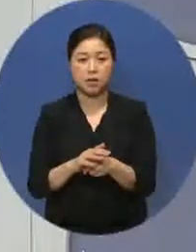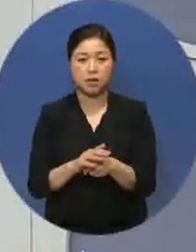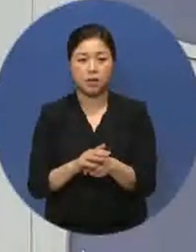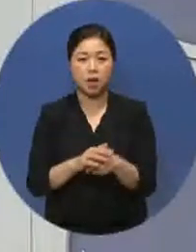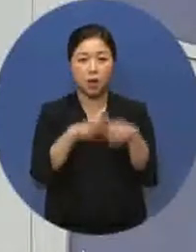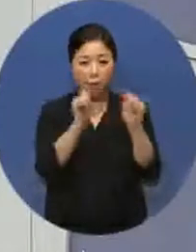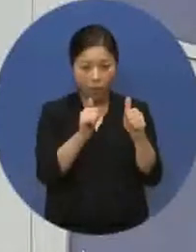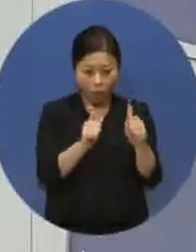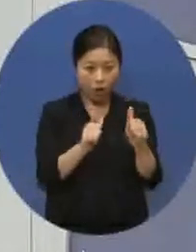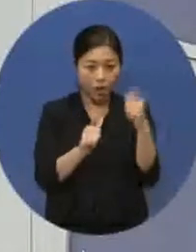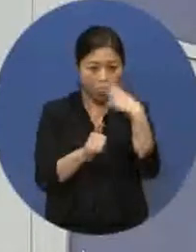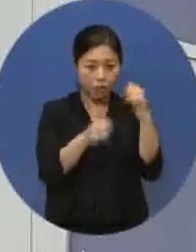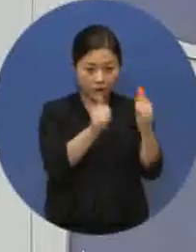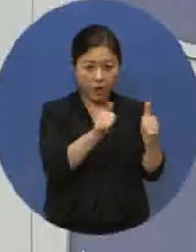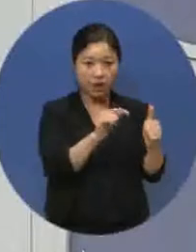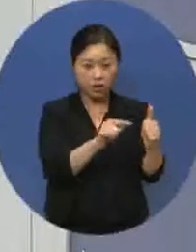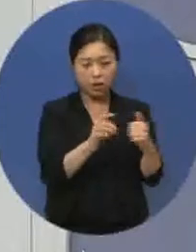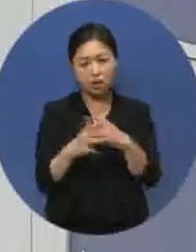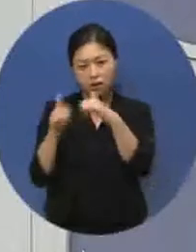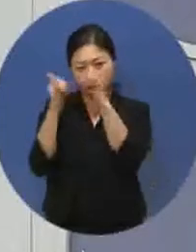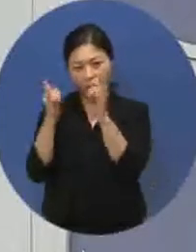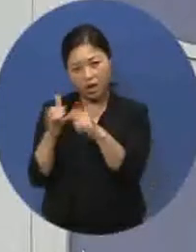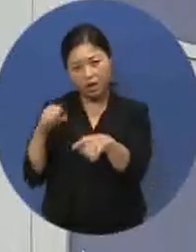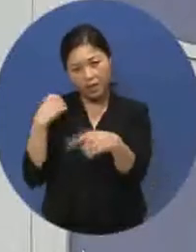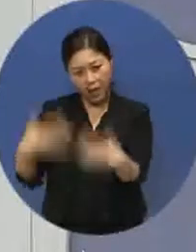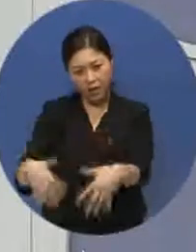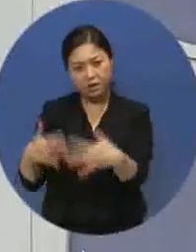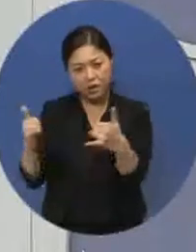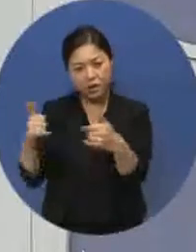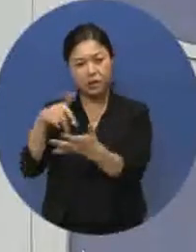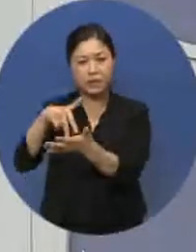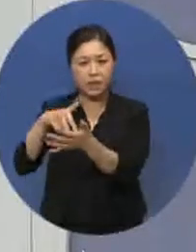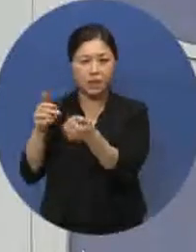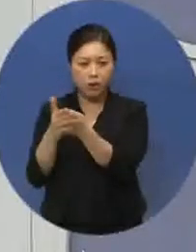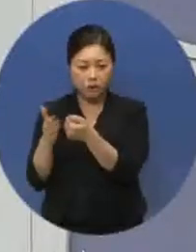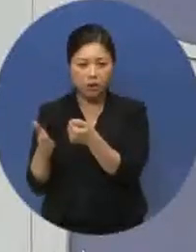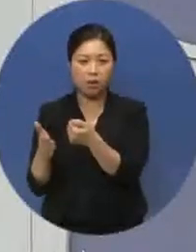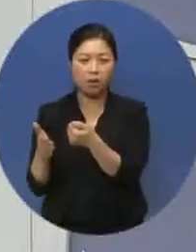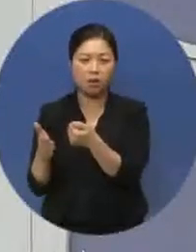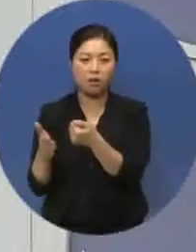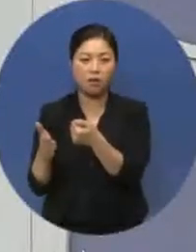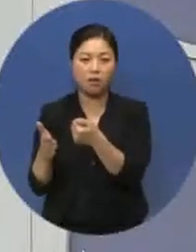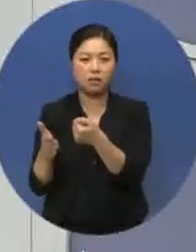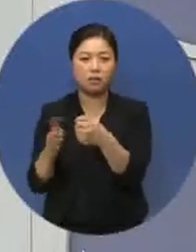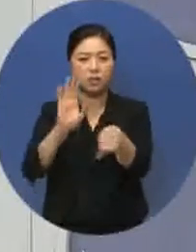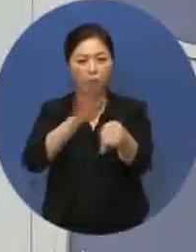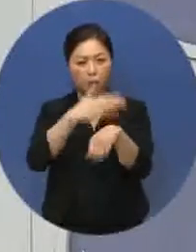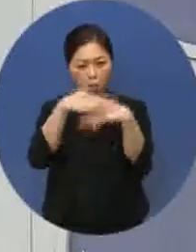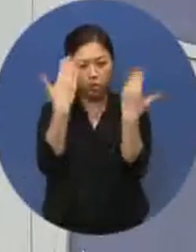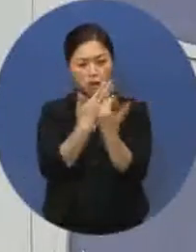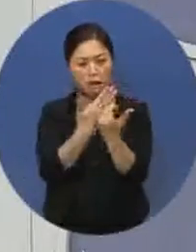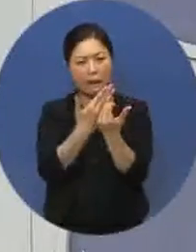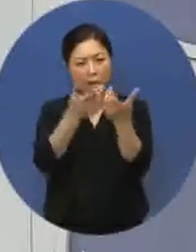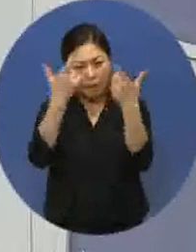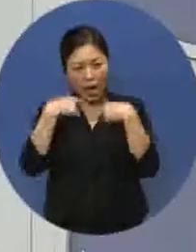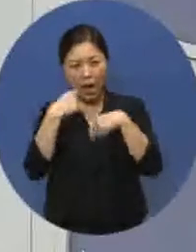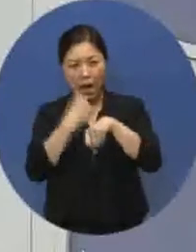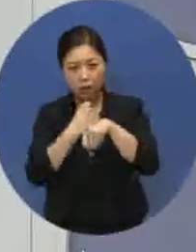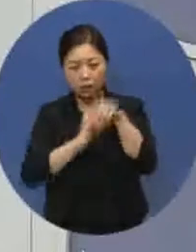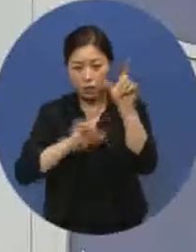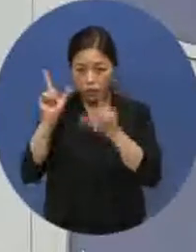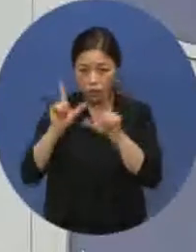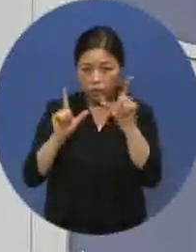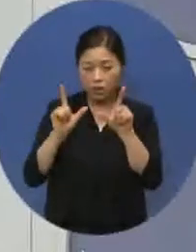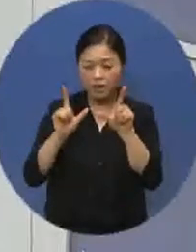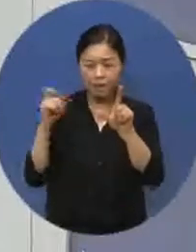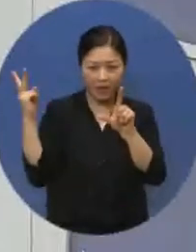법원과 검찰에서의 사회적 약자라는 입장이었기 때문에 그 모든 죄의 책임을 다 뒤집어 쓰는